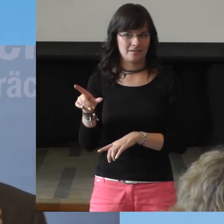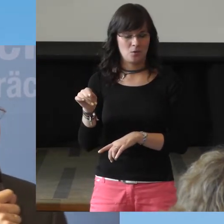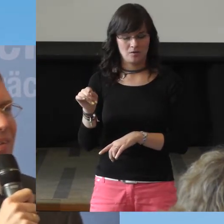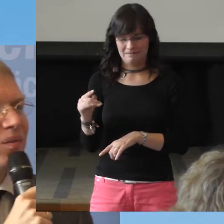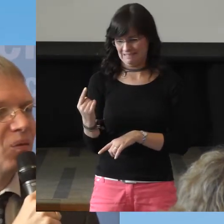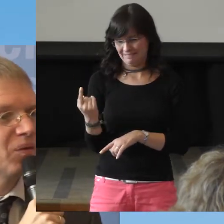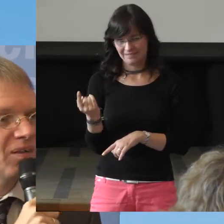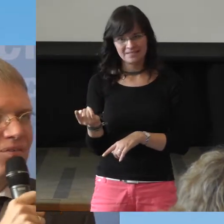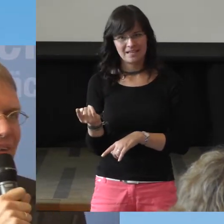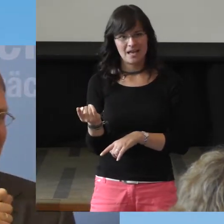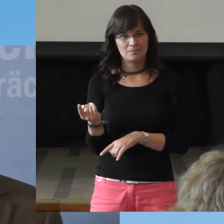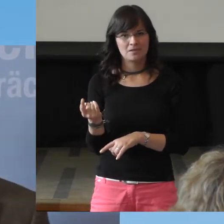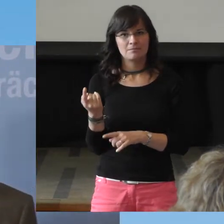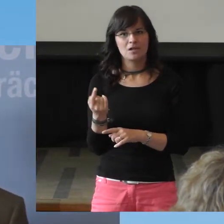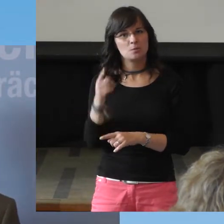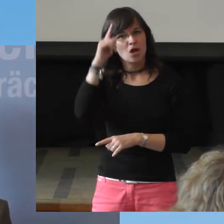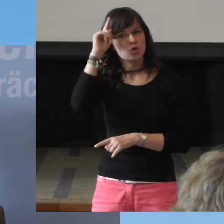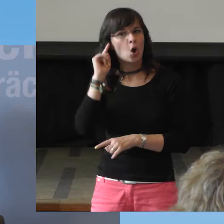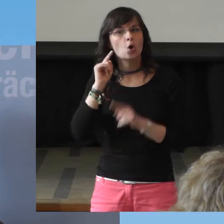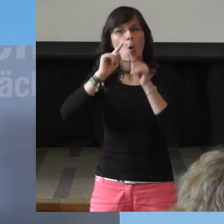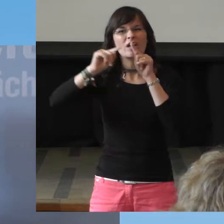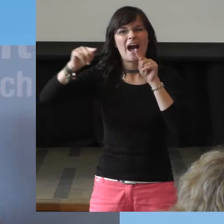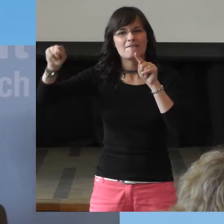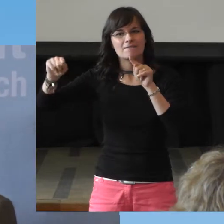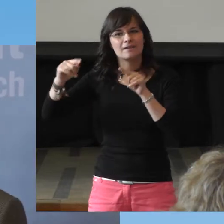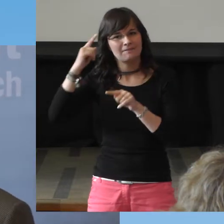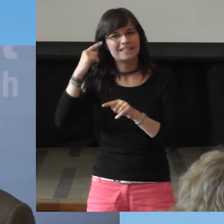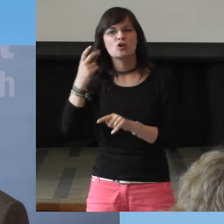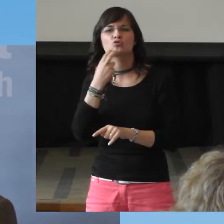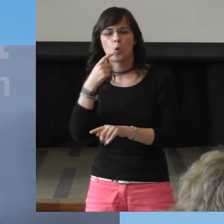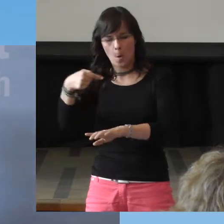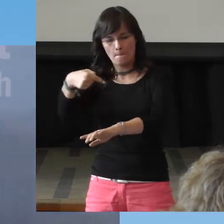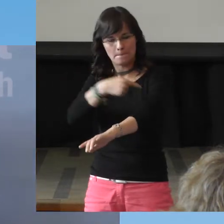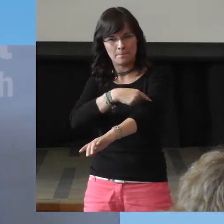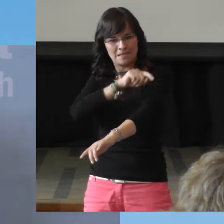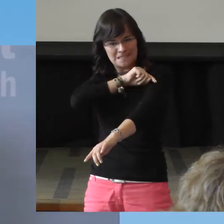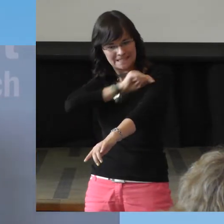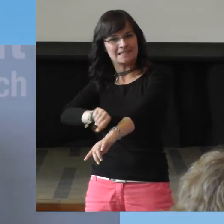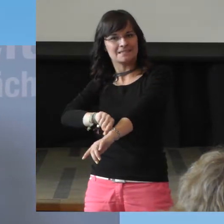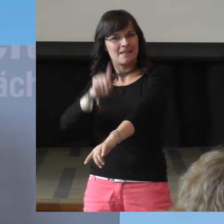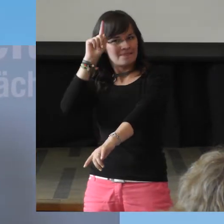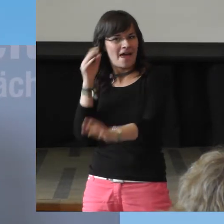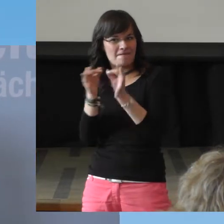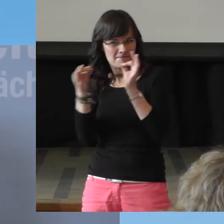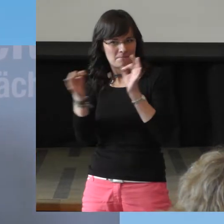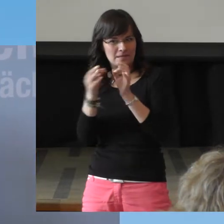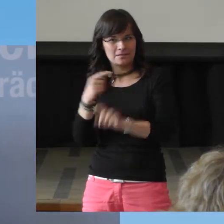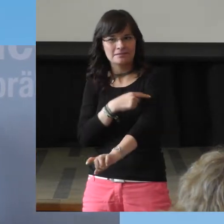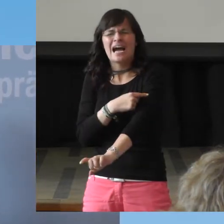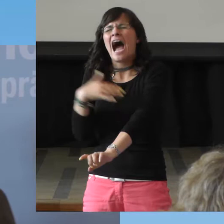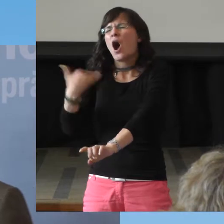Patienten neurografieren, das sind Patienten, die diesen Strom häufig schlecht aushalten können, das ist ein Charakteristikum.